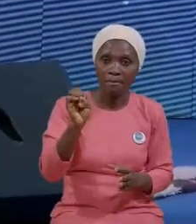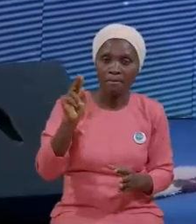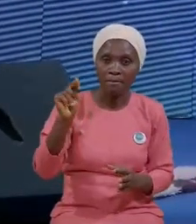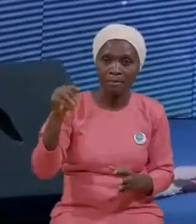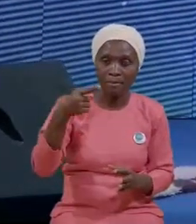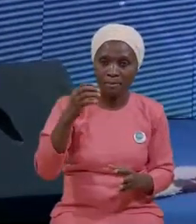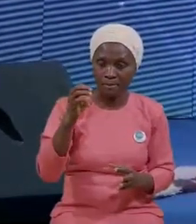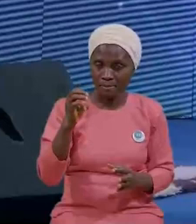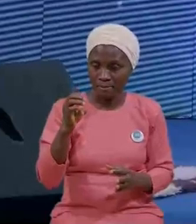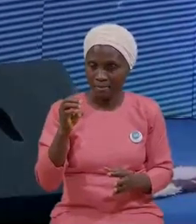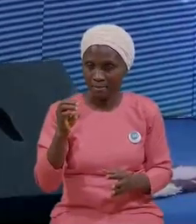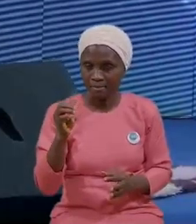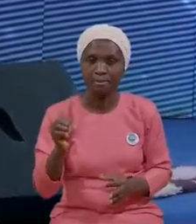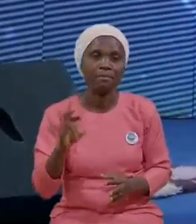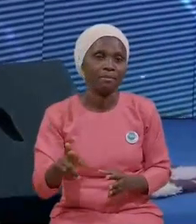Verset